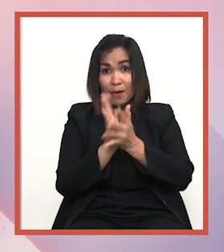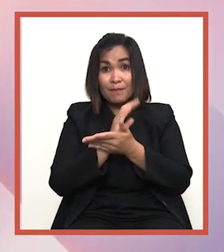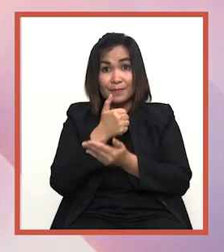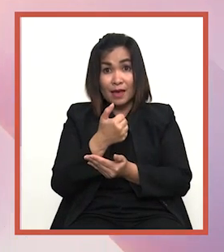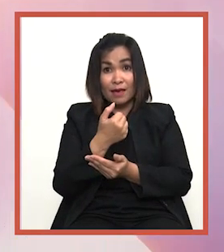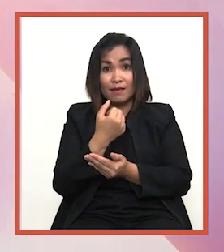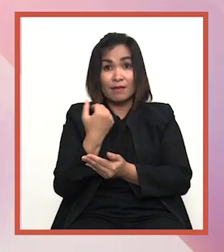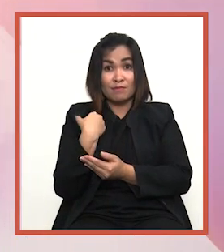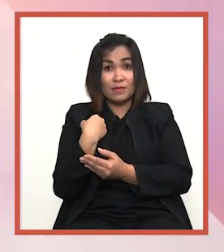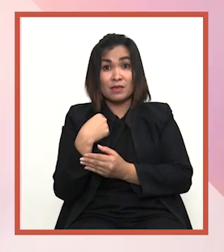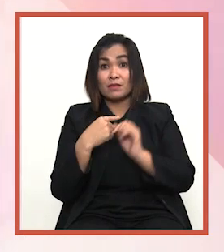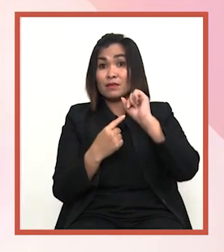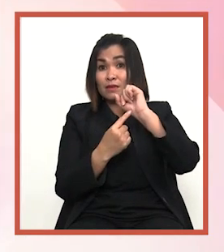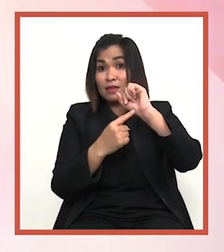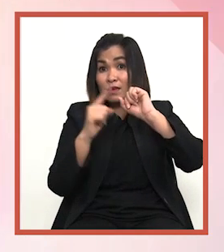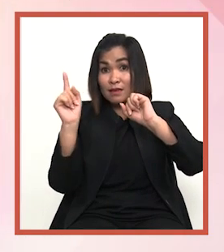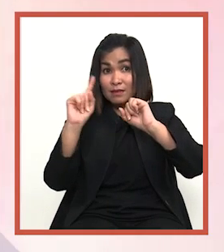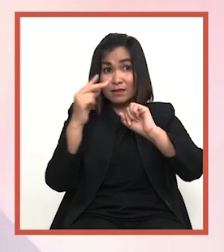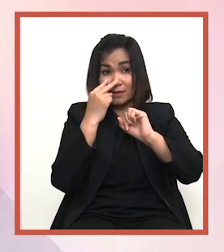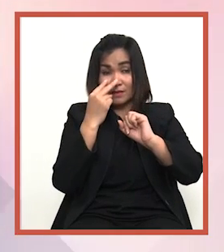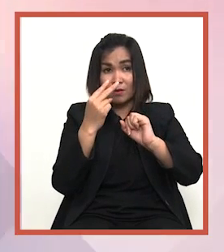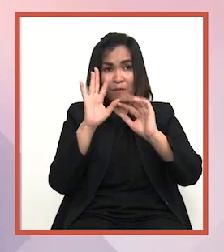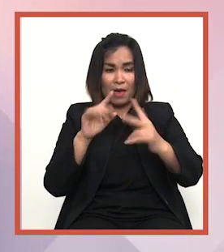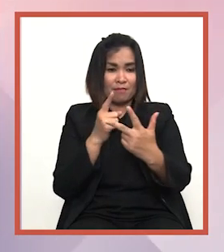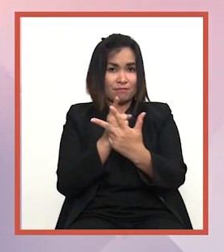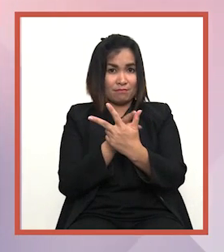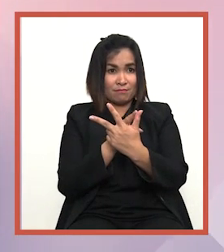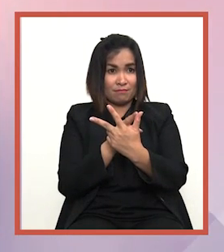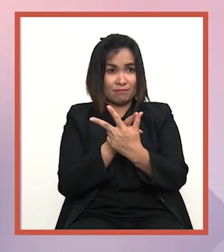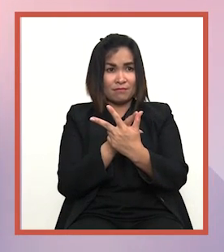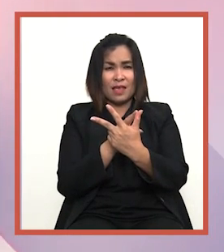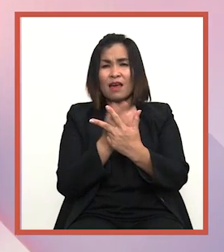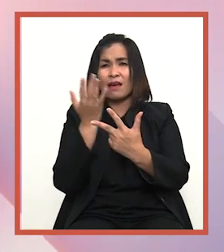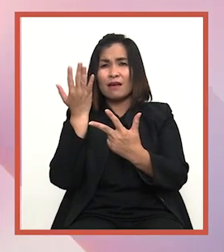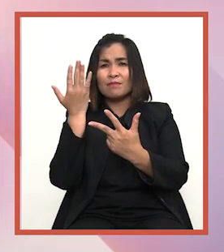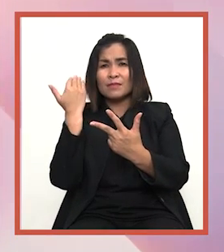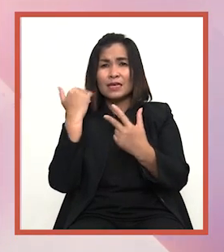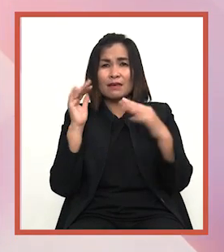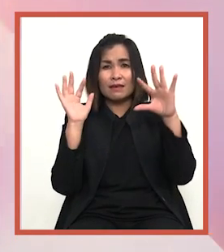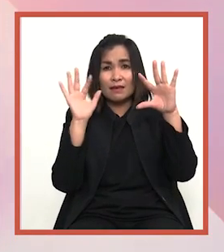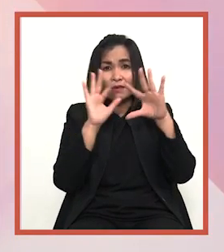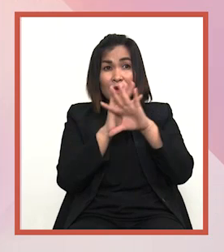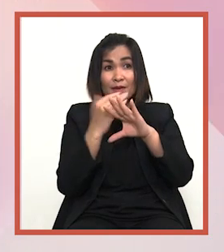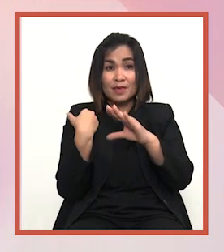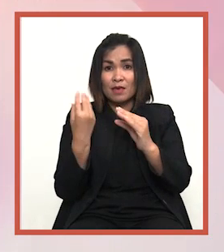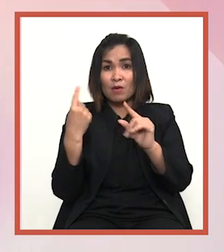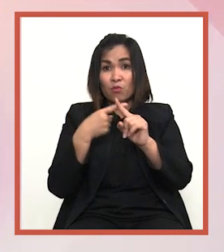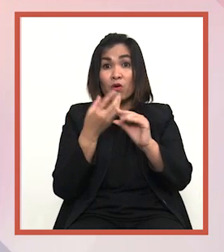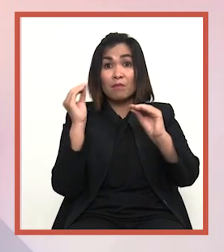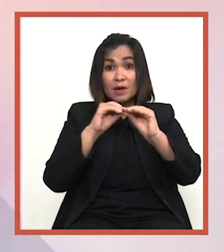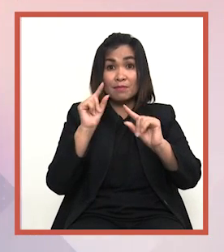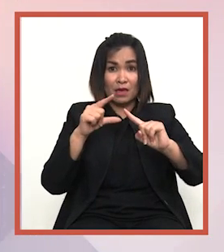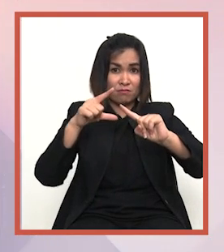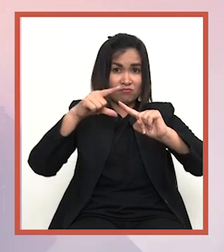ครับแบบงานสมบูรณ์นะครับของมันจะคล้ายๆกับความต้านทานเมื่อสักครู่นี้ครับที่เพิ่มเข้าไปก็เพียงแต่ลูกศ